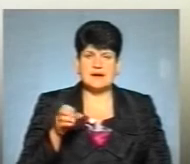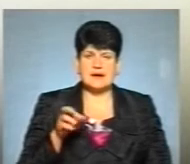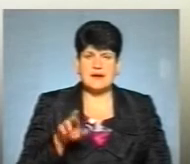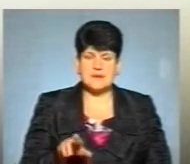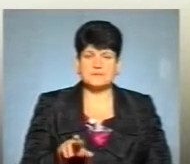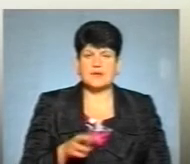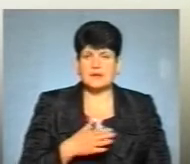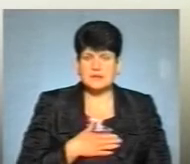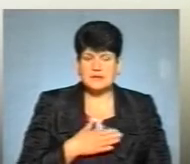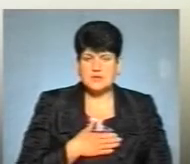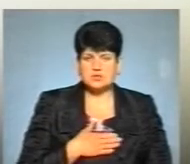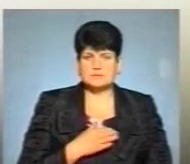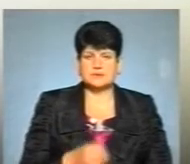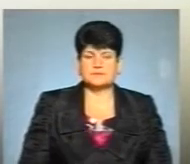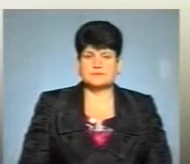нашими